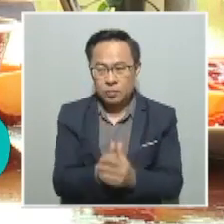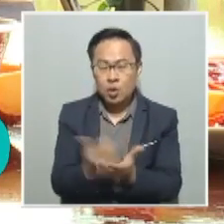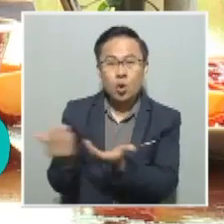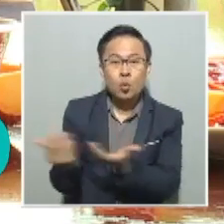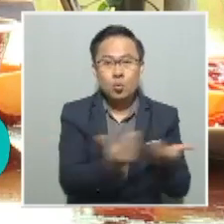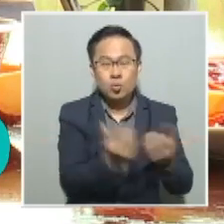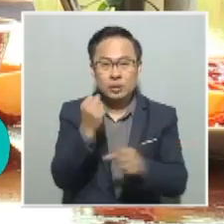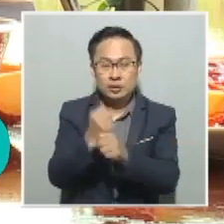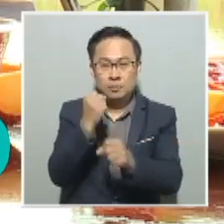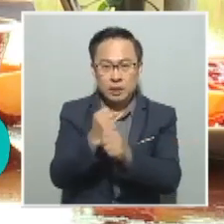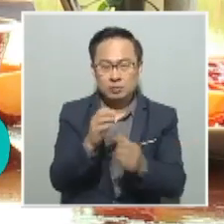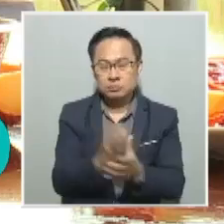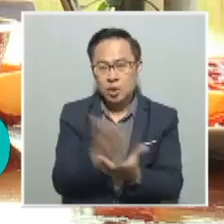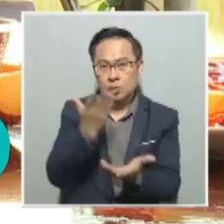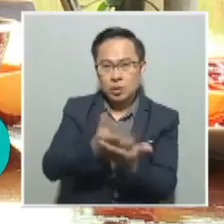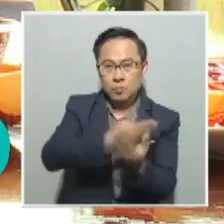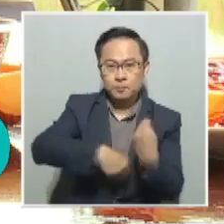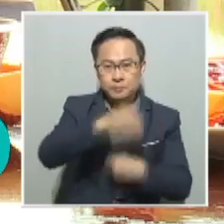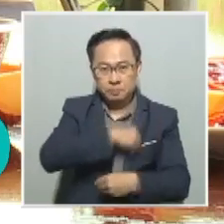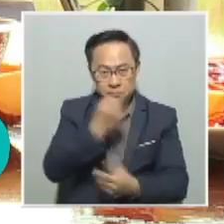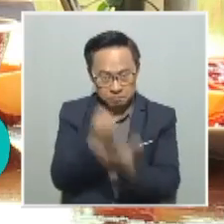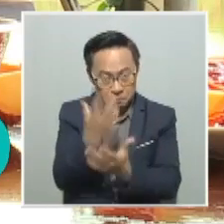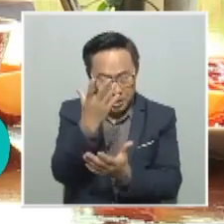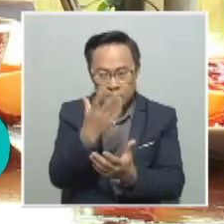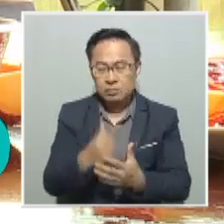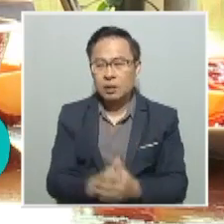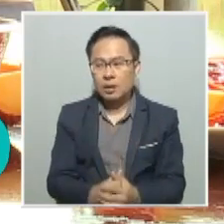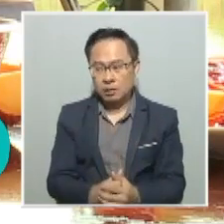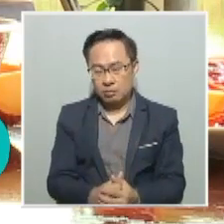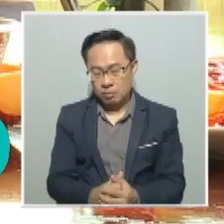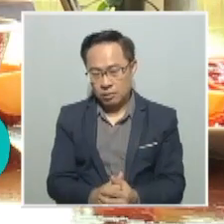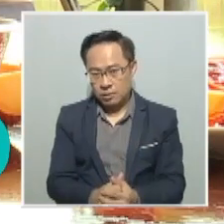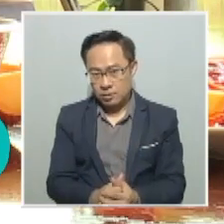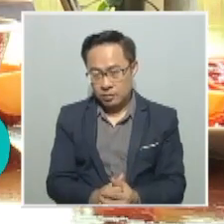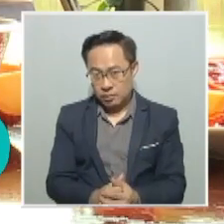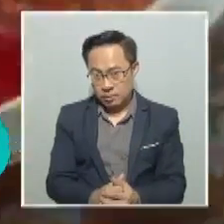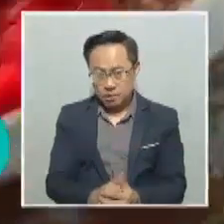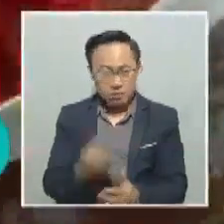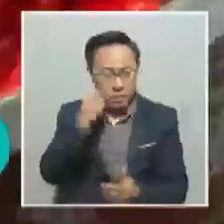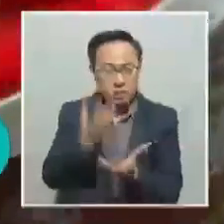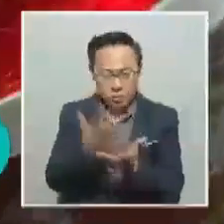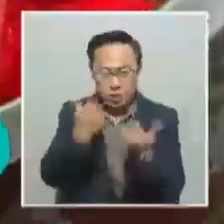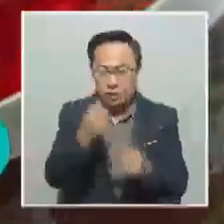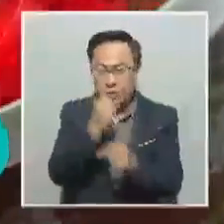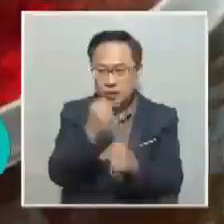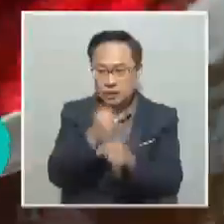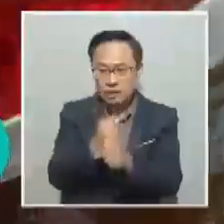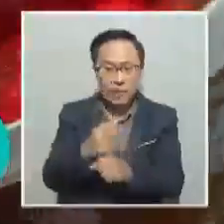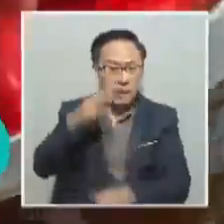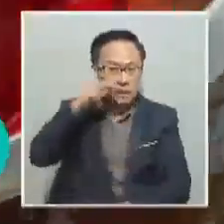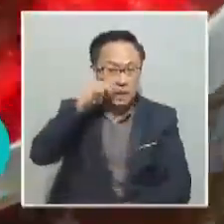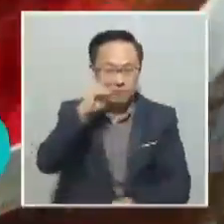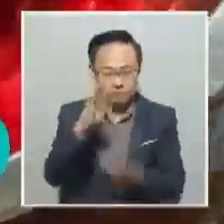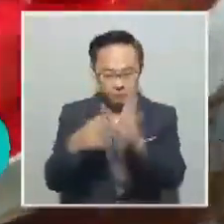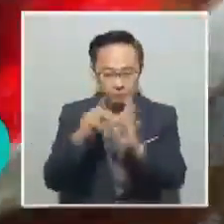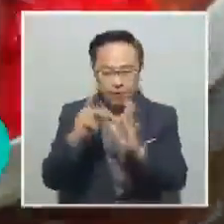ลูกเขาก็ไปทำงานข้างนอกแล้วก็ทำงานเสริมแล้วก็ให้คุณป้าเนี่ยเรียกว่าเอาลูกฟักข้าวเนี่ยนะครับมาแปรรูปน ้ ำฟักข้าวอร่อยมากกินแล้วแบบร้อนๆขึ้นมา